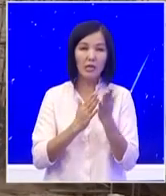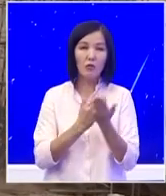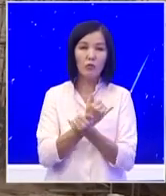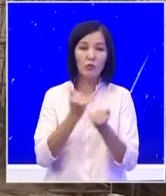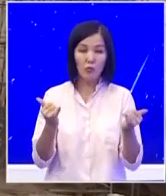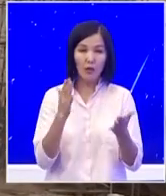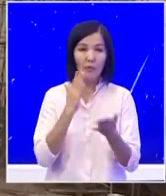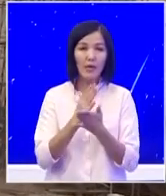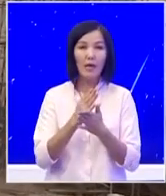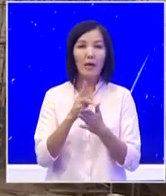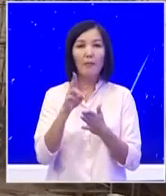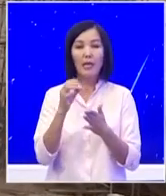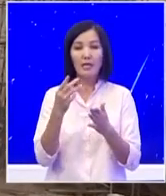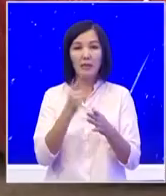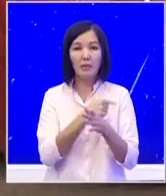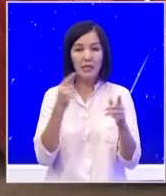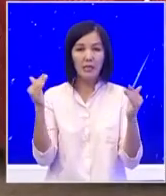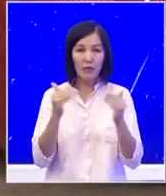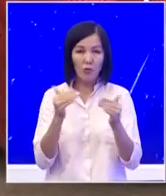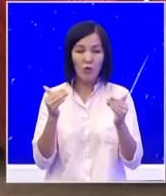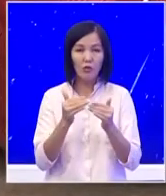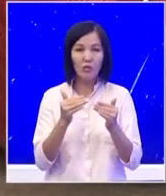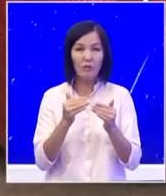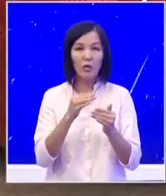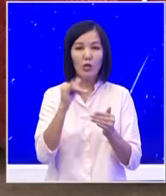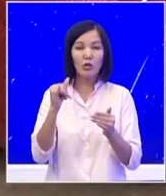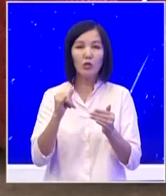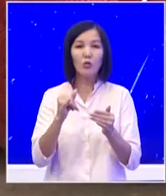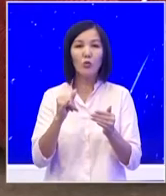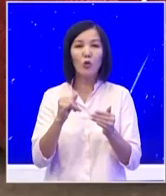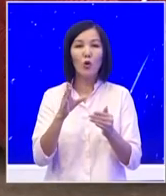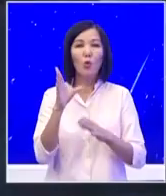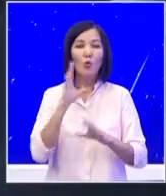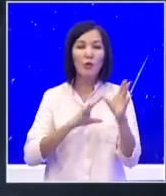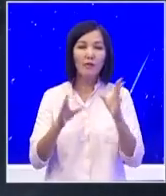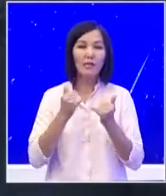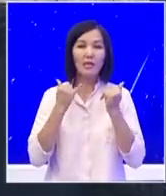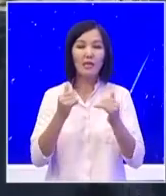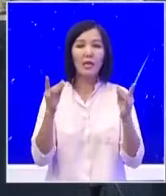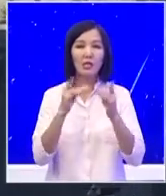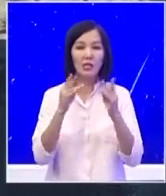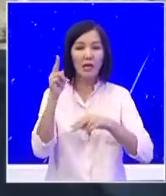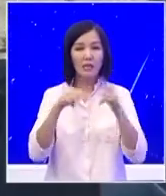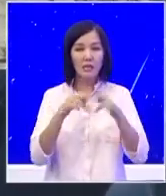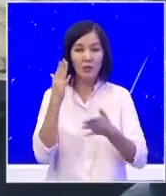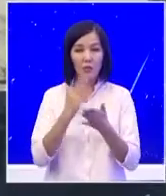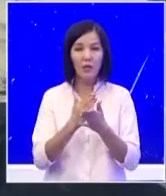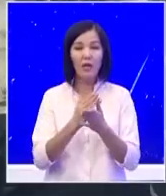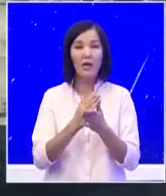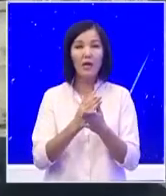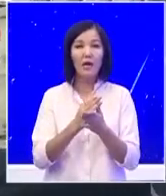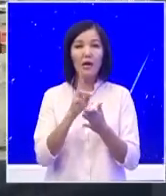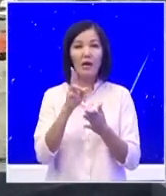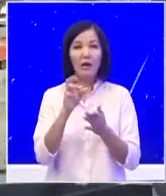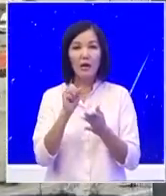үшін өңірде политехникалық және медицина колледждермен Жетісу мемлекеттік университетіне арналған жатақхана салынуда. Соңғысы